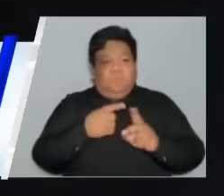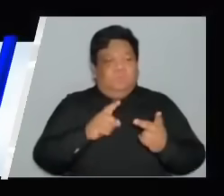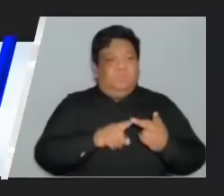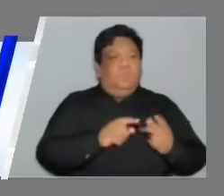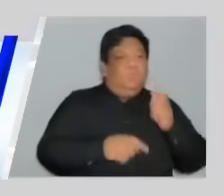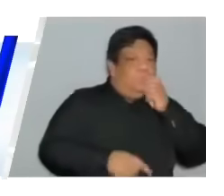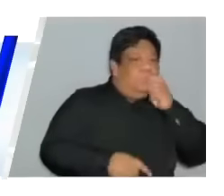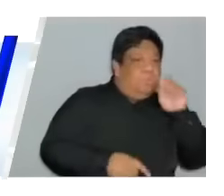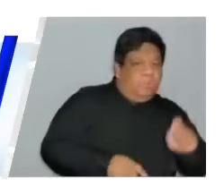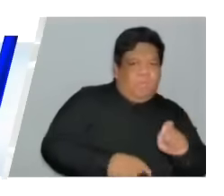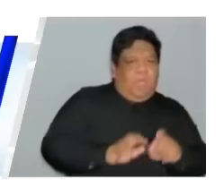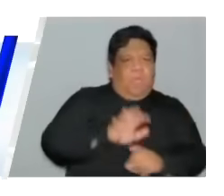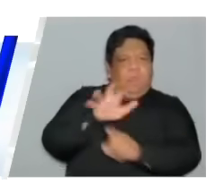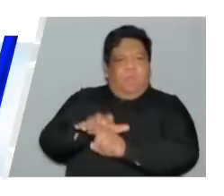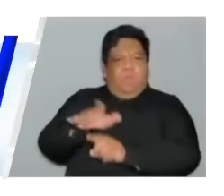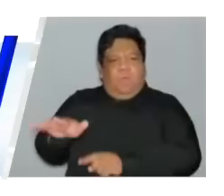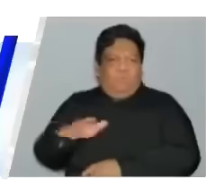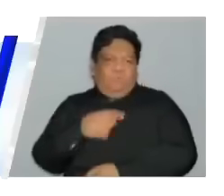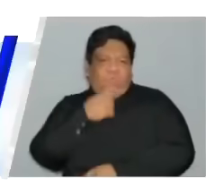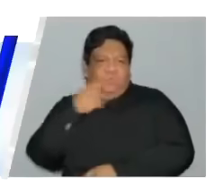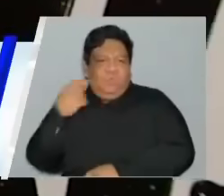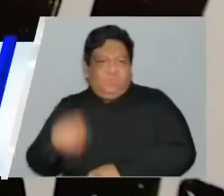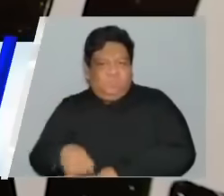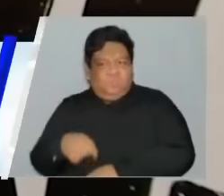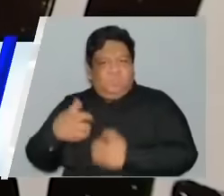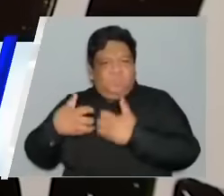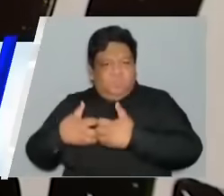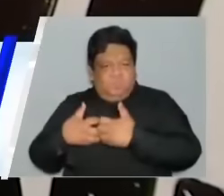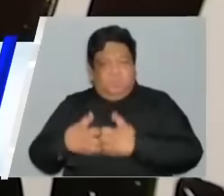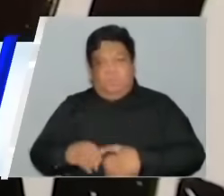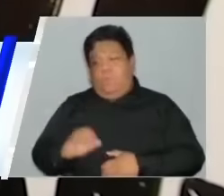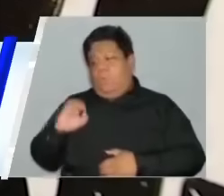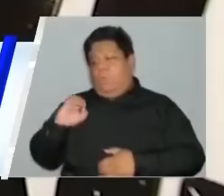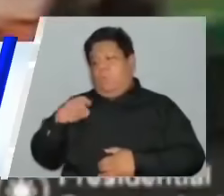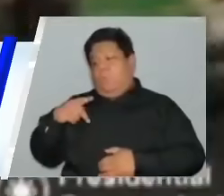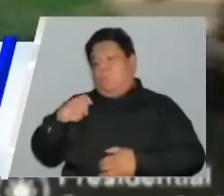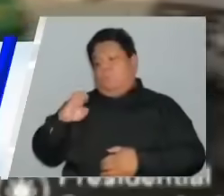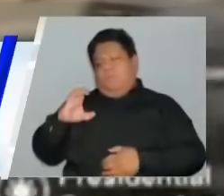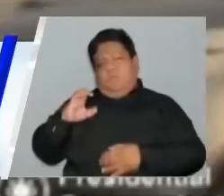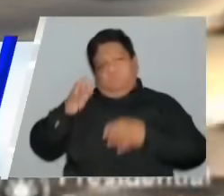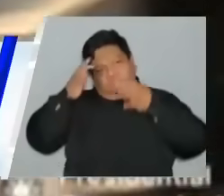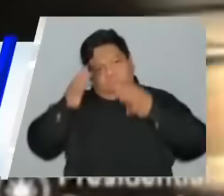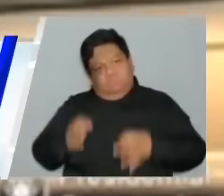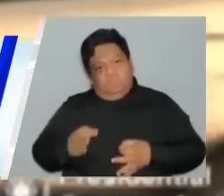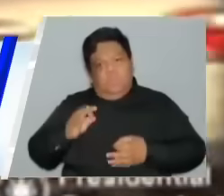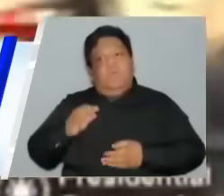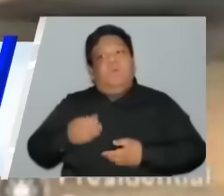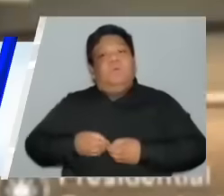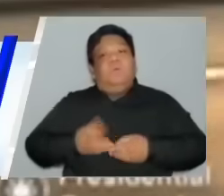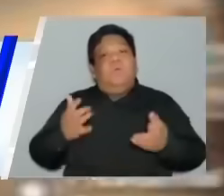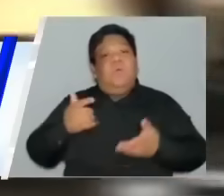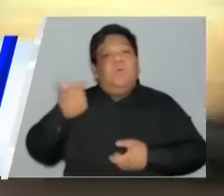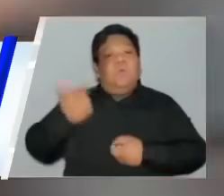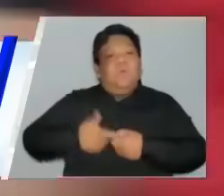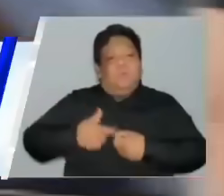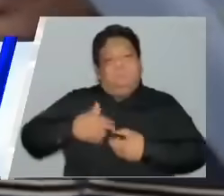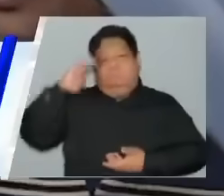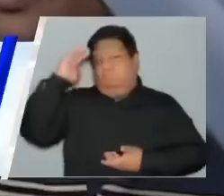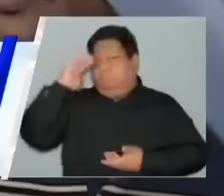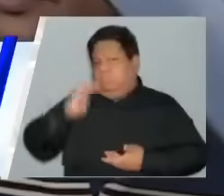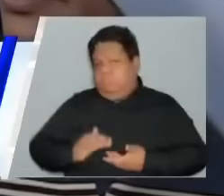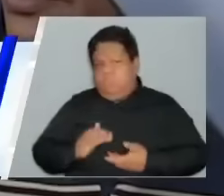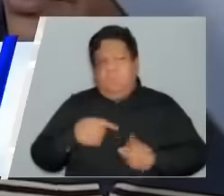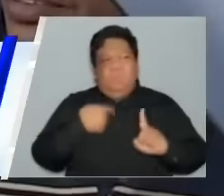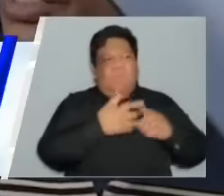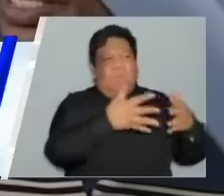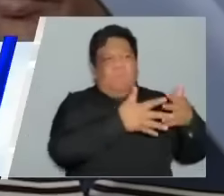ng Russia. Desisyon ng OPEC na ituloy ang polisiya nitong bawas produksyon sa krudo at paglakas ng demand sa Amerika at India. Para